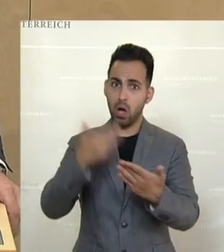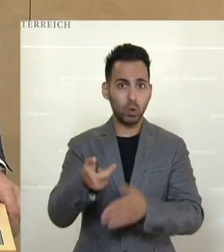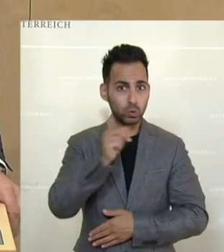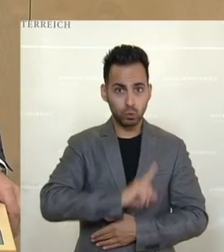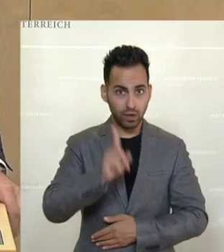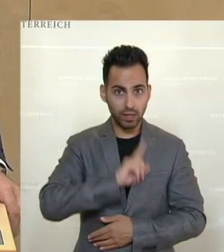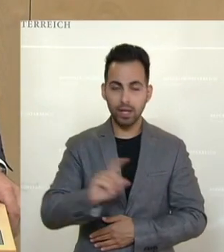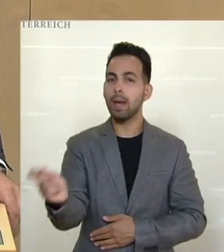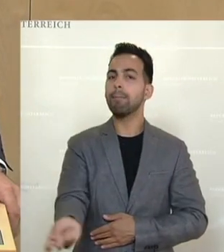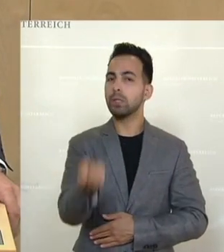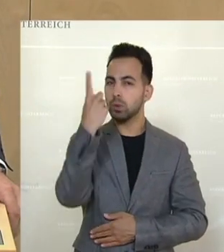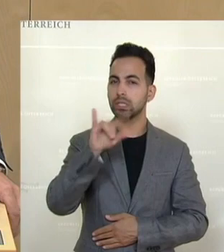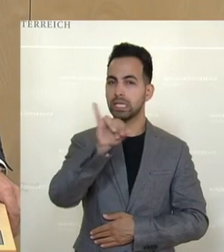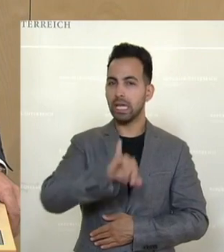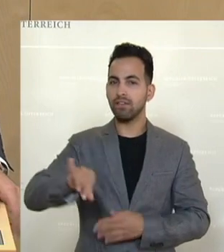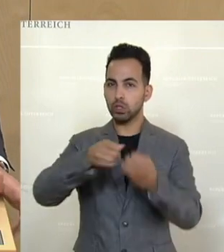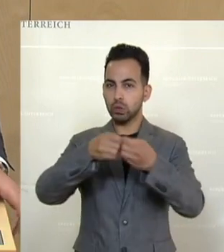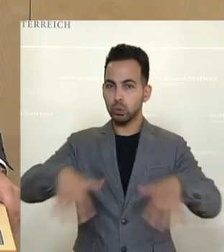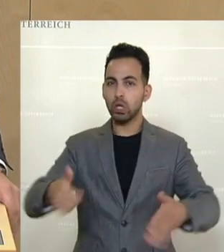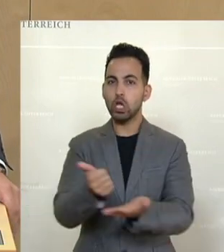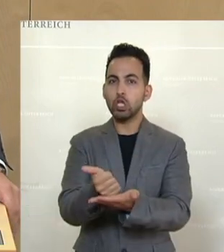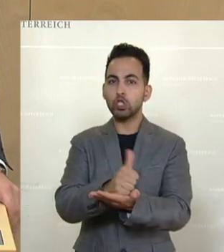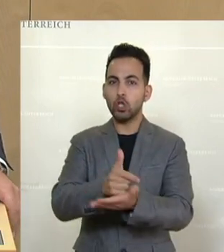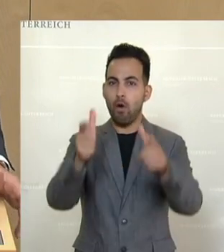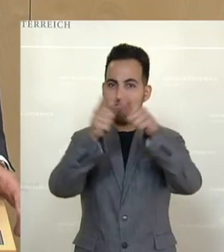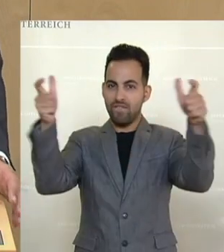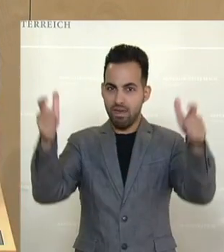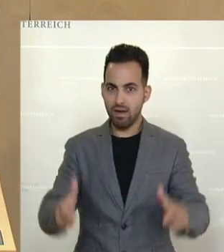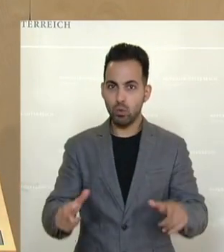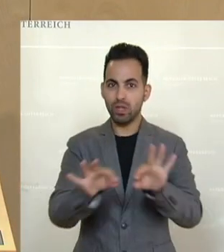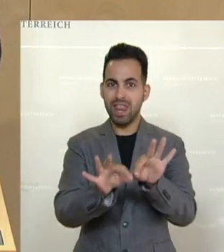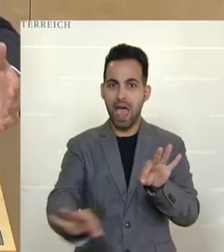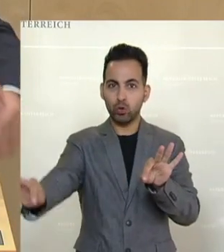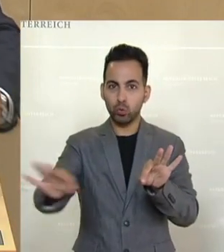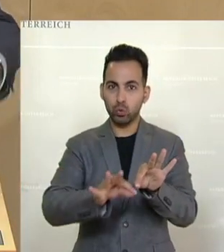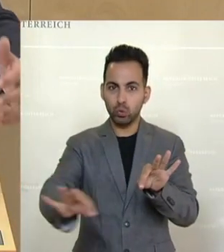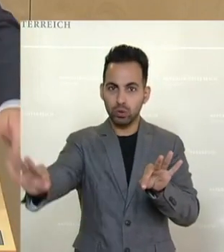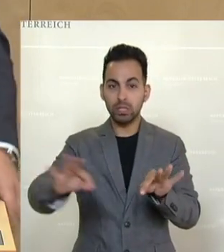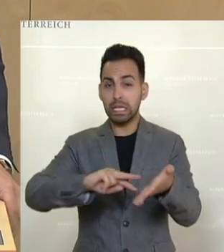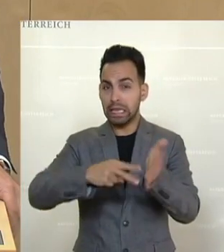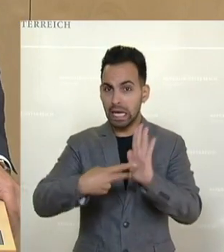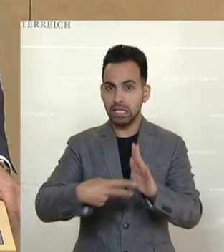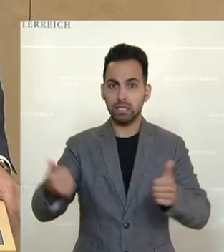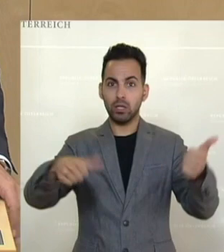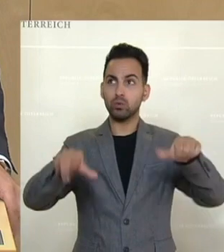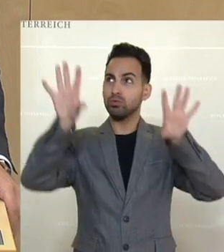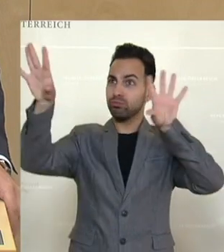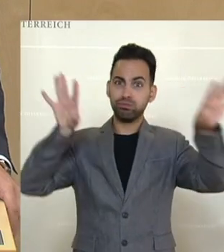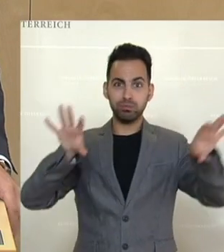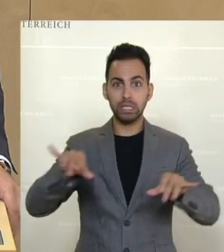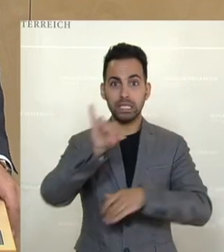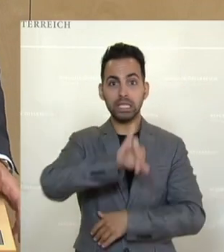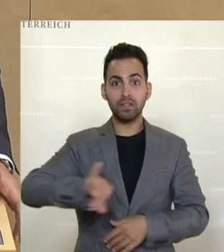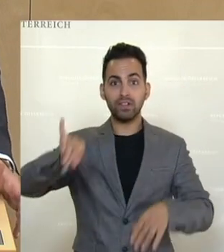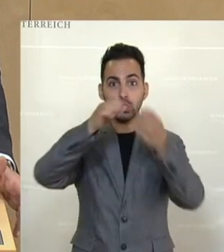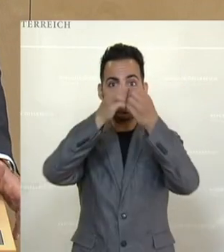gerade im Bereich der Serverkapazitäten, im Bereich der Leitungen, was immer an Technik dazugehört, diese